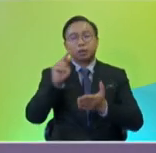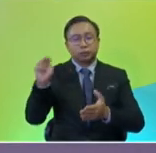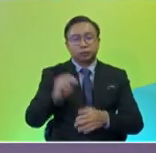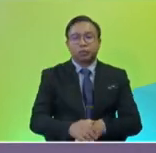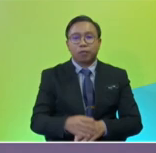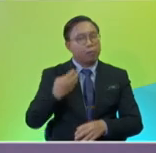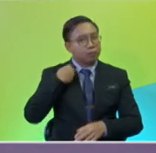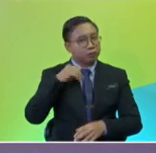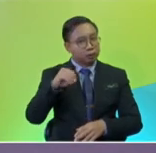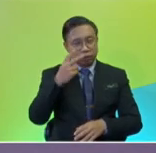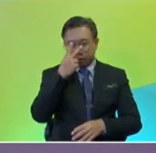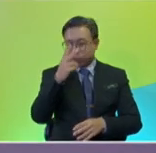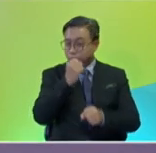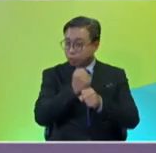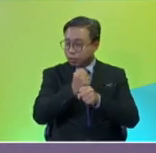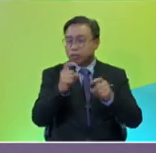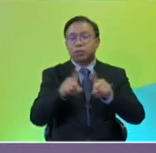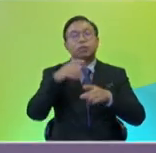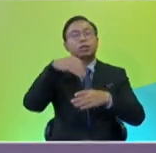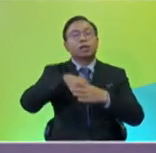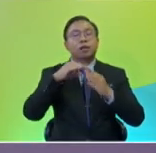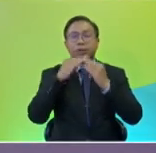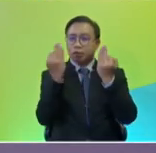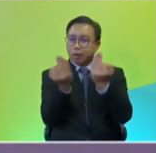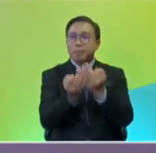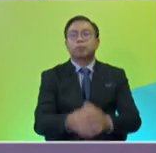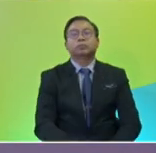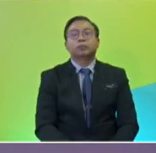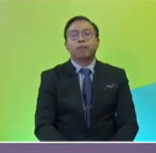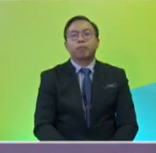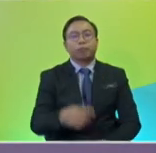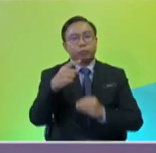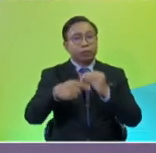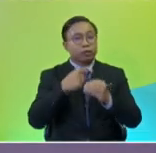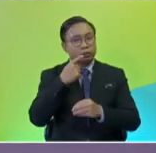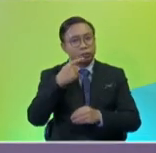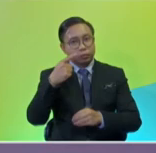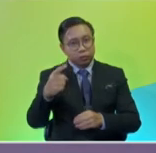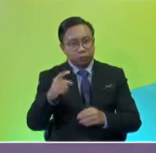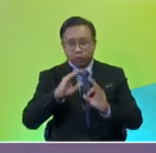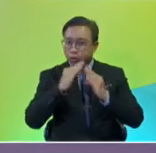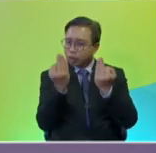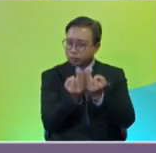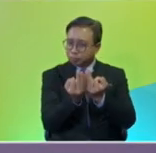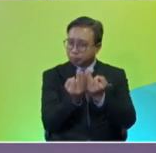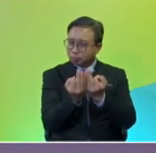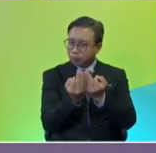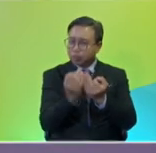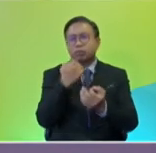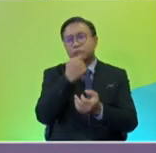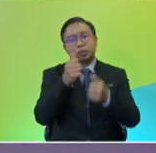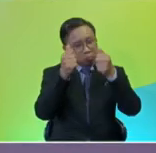tengok kerjasama dalam keluarga. Keluarga, apabila kita sebut keluarga, siapakah ahli keluarga dalam keluarga